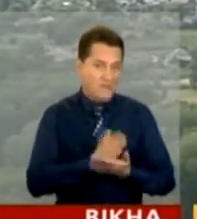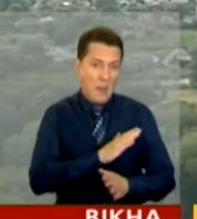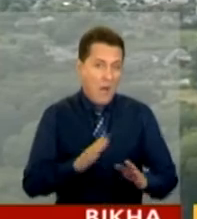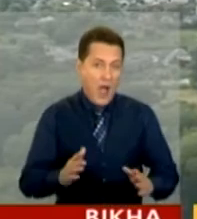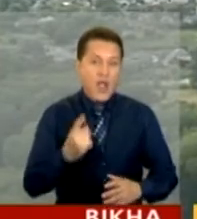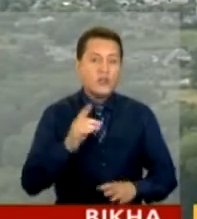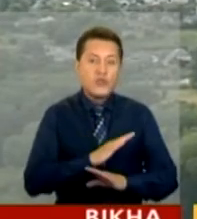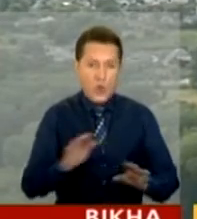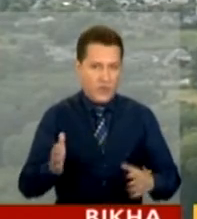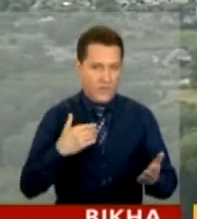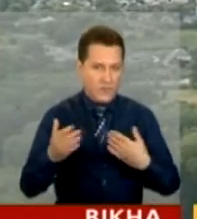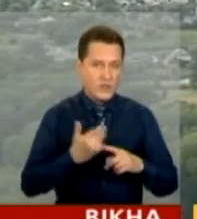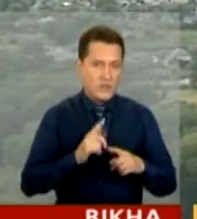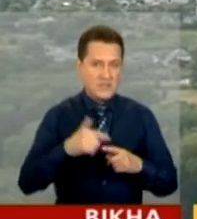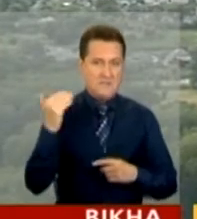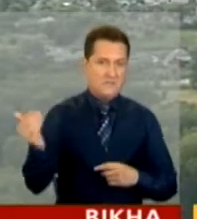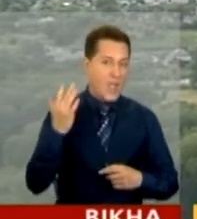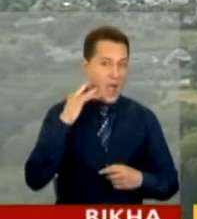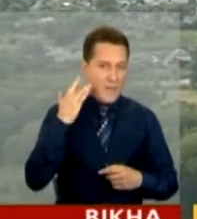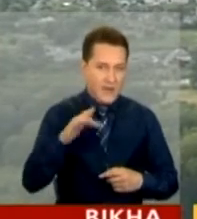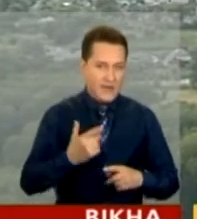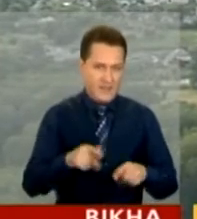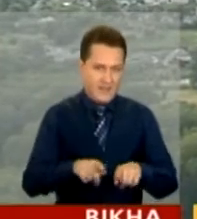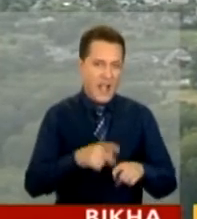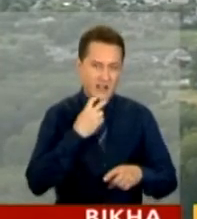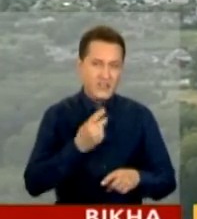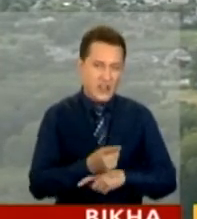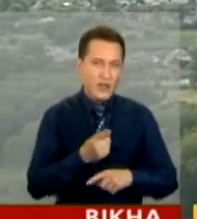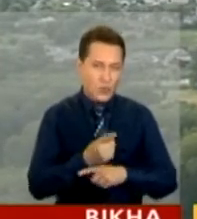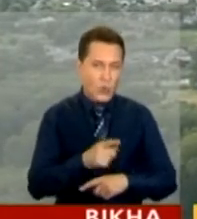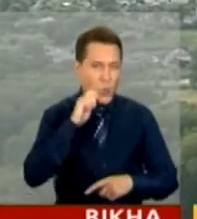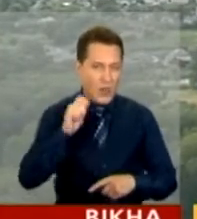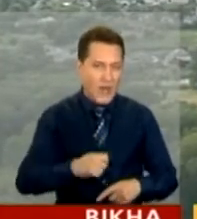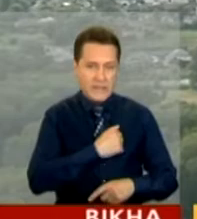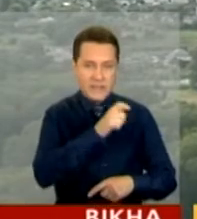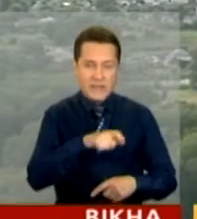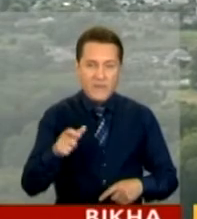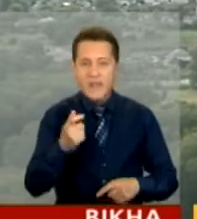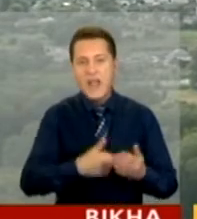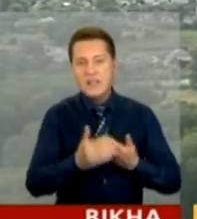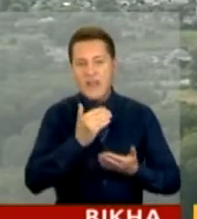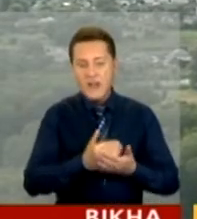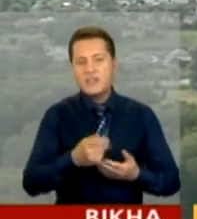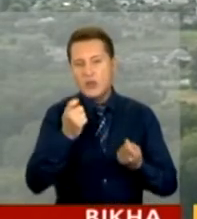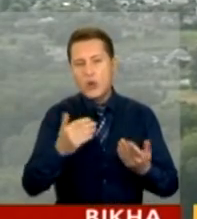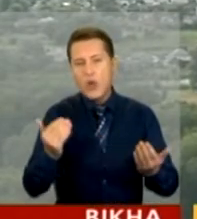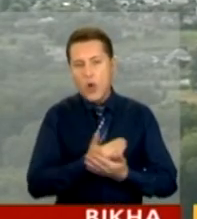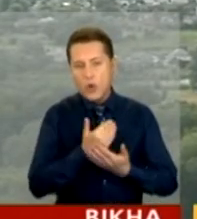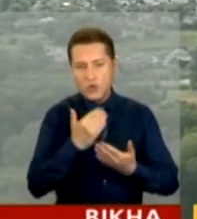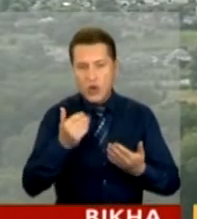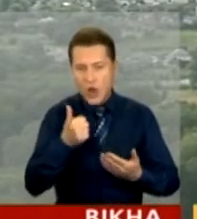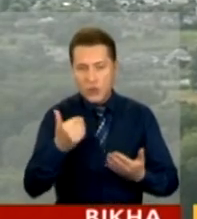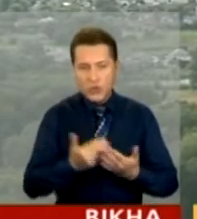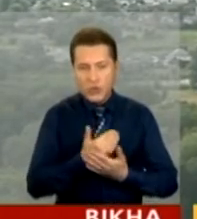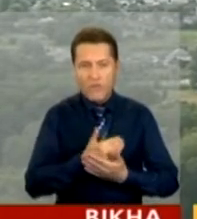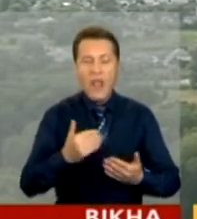це справа рук винятково Америки. Ну, в усякому разі, так жартують українські силовики. Ну, і на завершення трохи хороших новин. Відновили, нарешті,